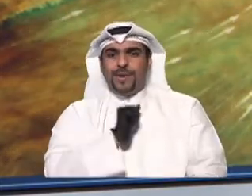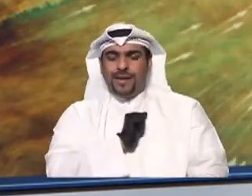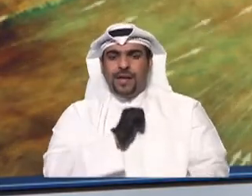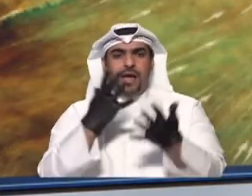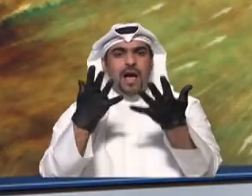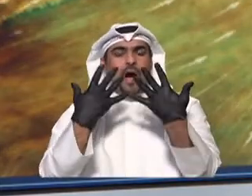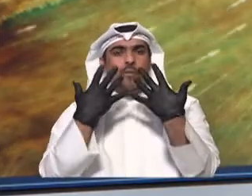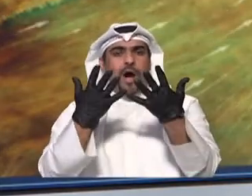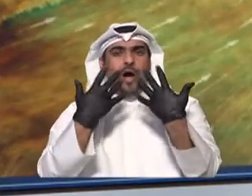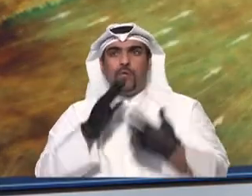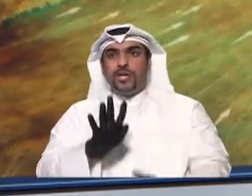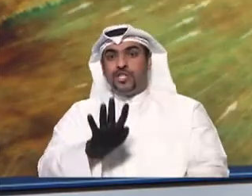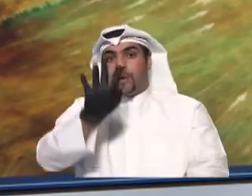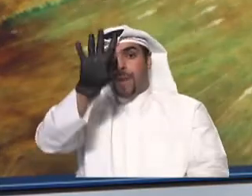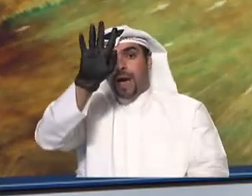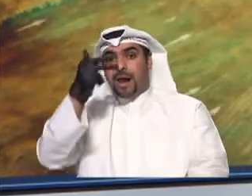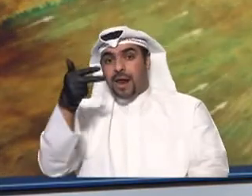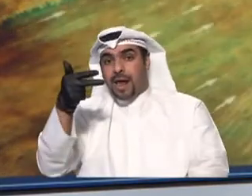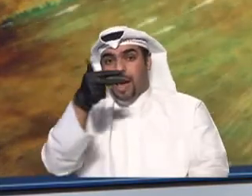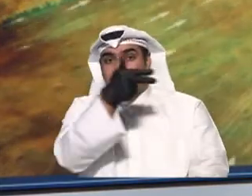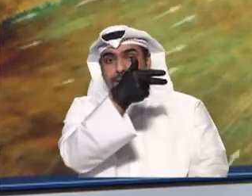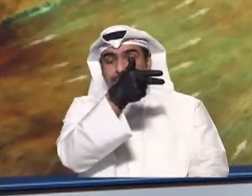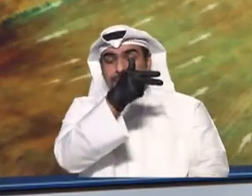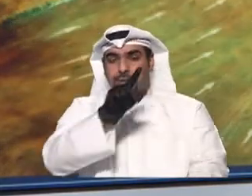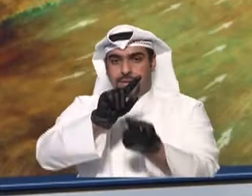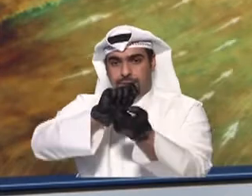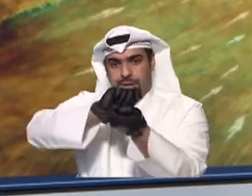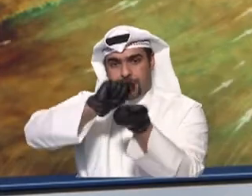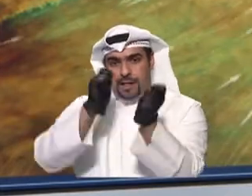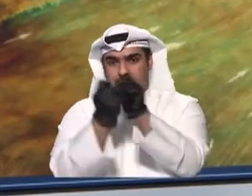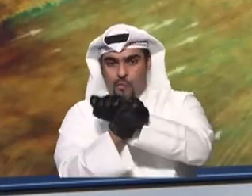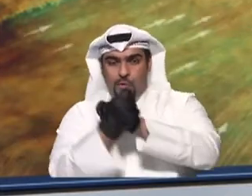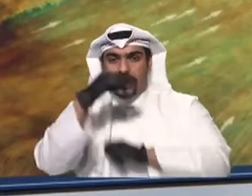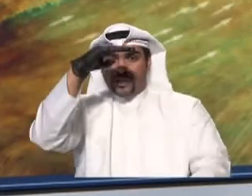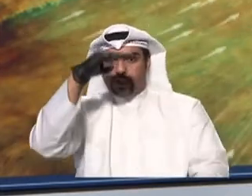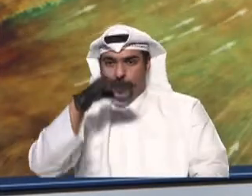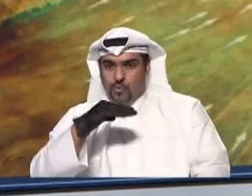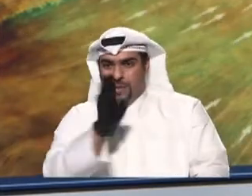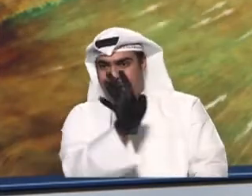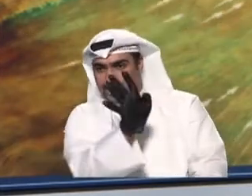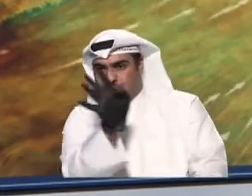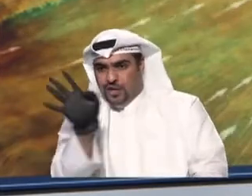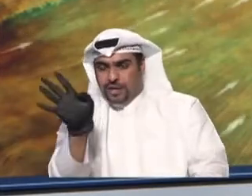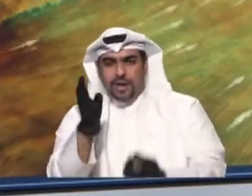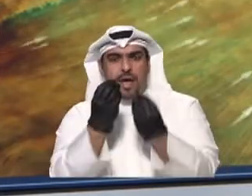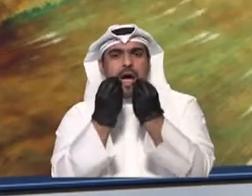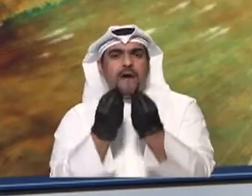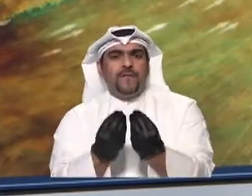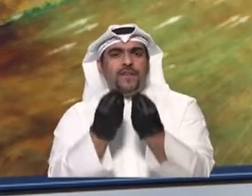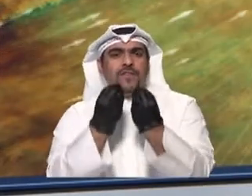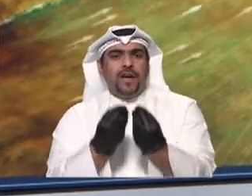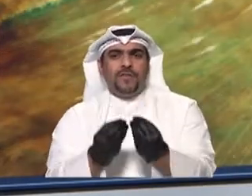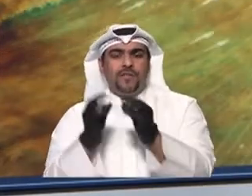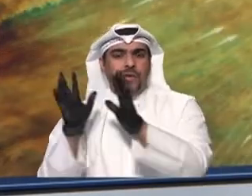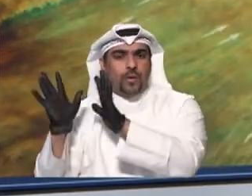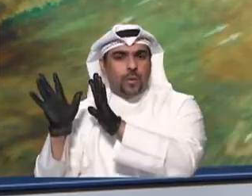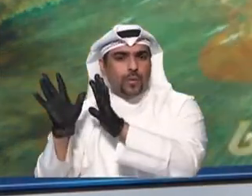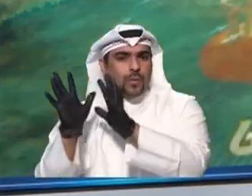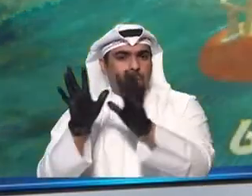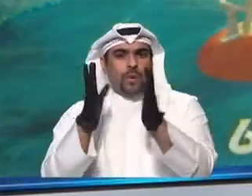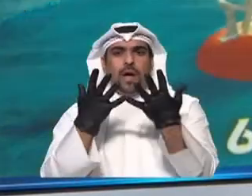الغربية تتحول إلى جنوبية شرقية خفيفة لمعتدل السرعة، تتراوح سرعتها ما بين 10 إلى 35 كيلومتر